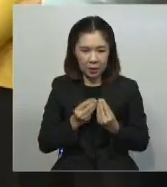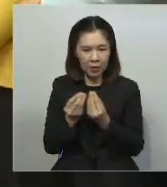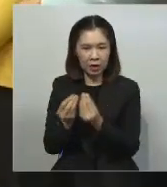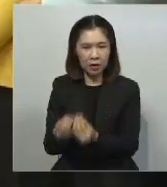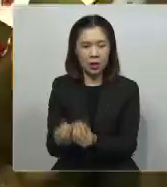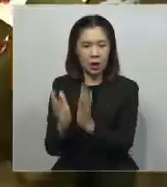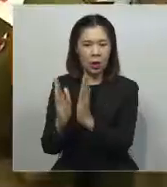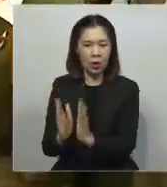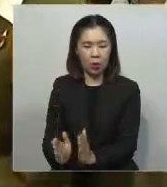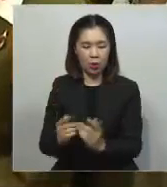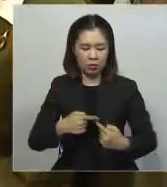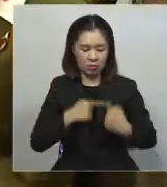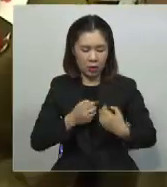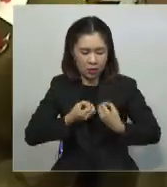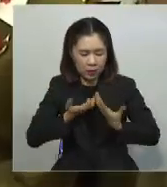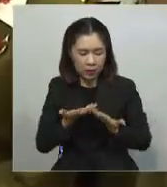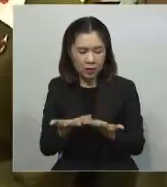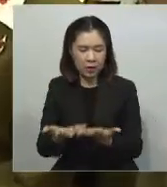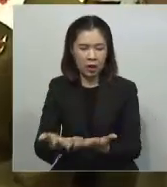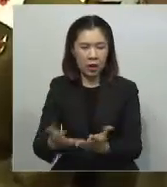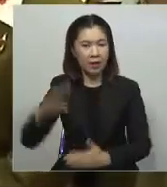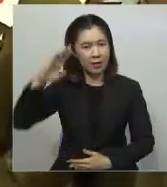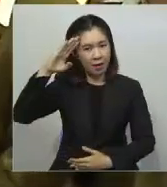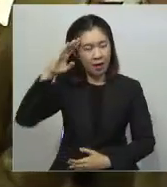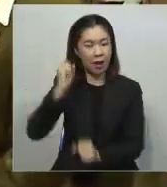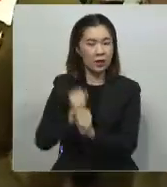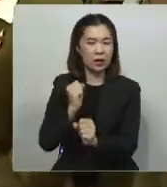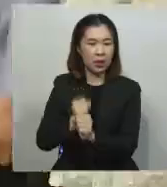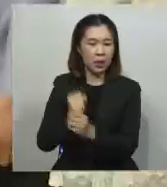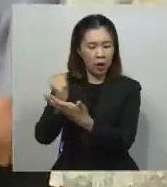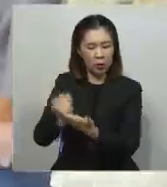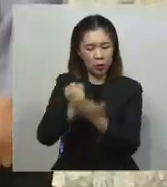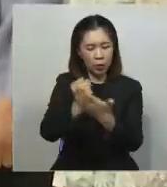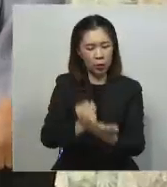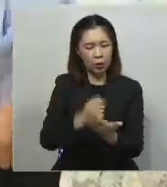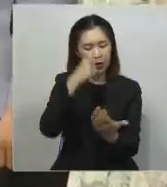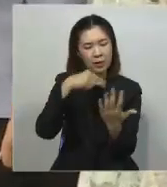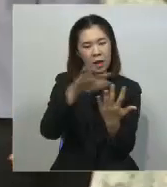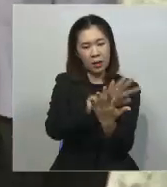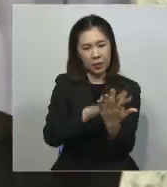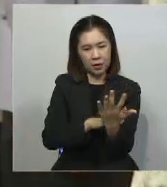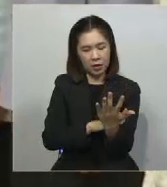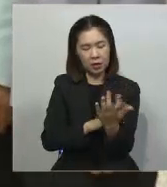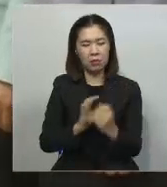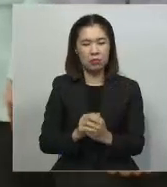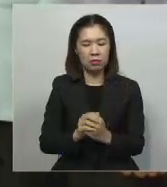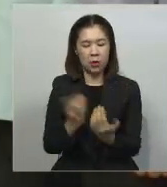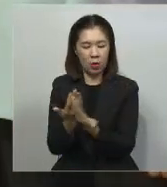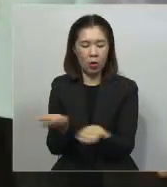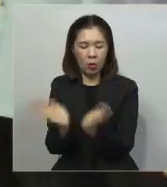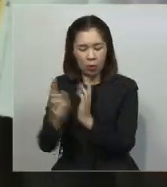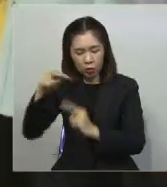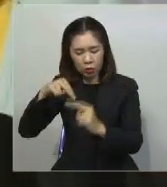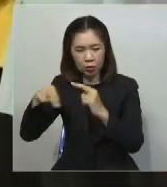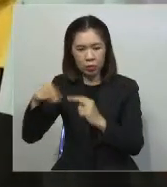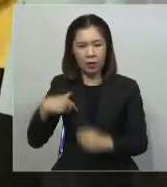ที่เสียสละและทุ่มเทเพื่อทหารและทหารที่ทำงานเพื่อบ้านเมืองด้วยความเสียสละและยังต้องดูแลครอบครัวและ